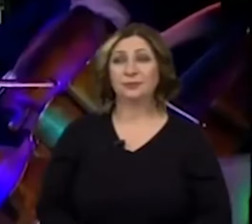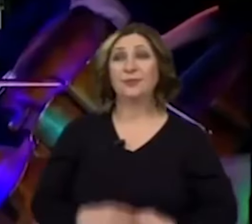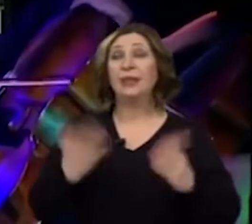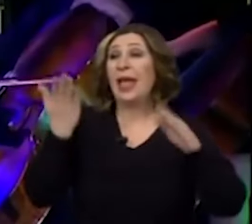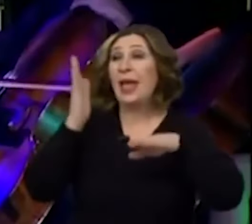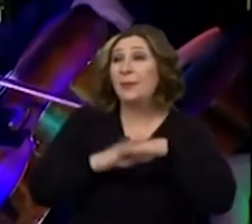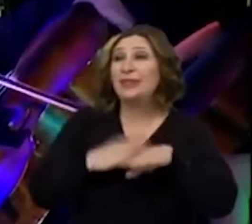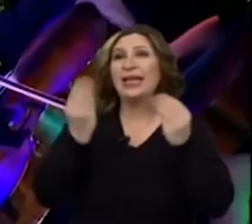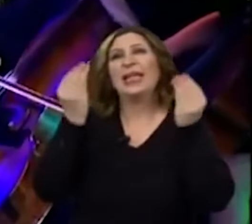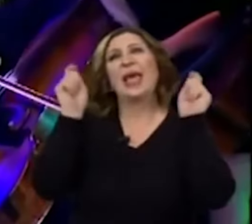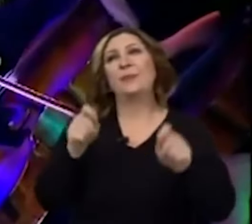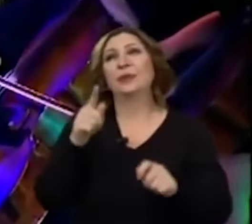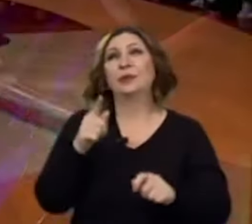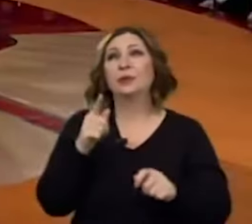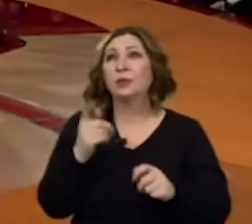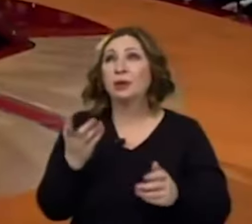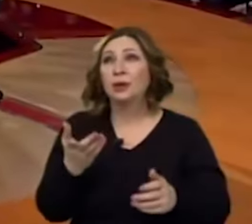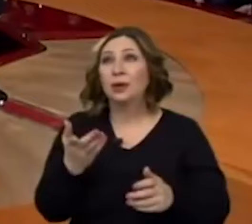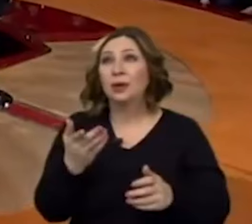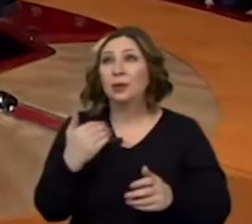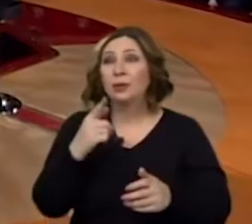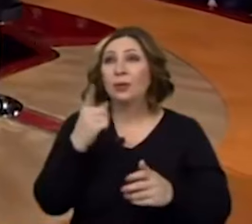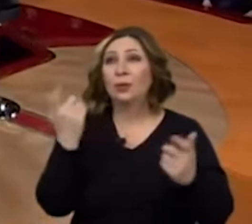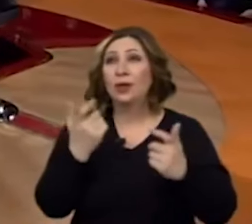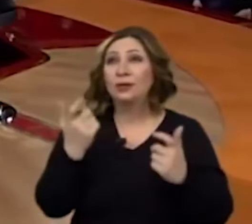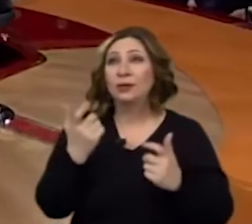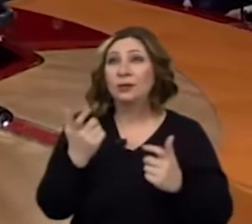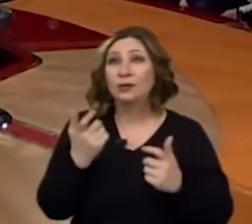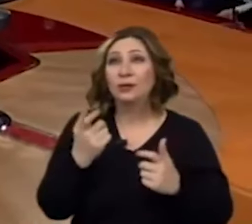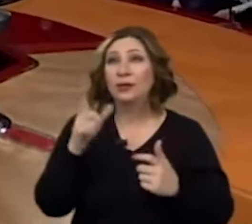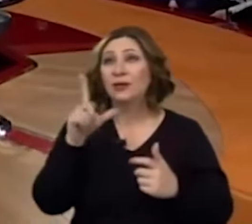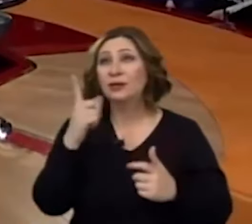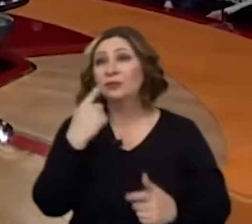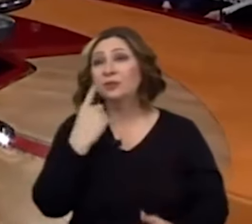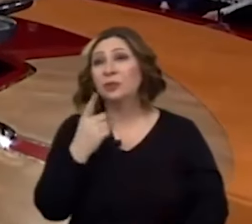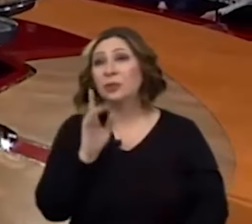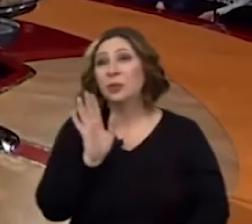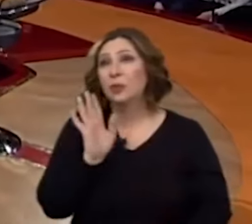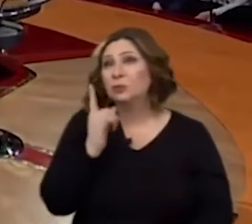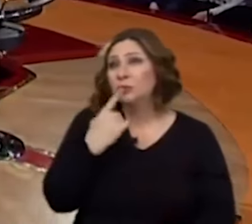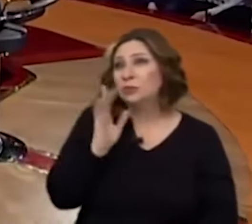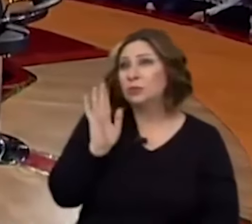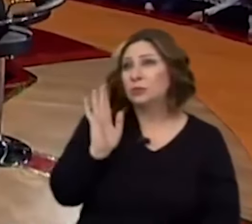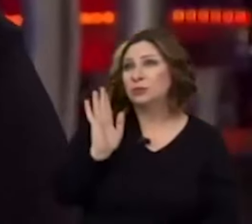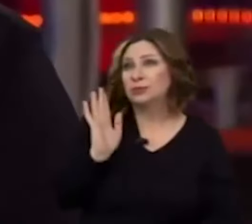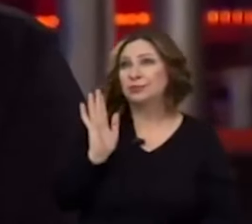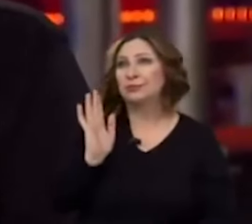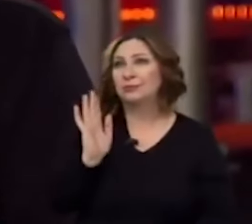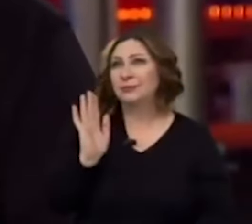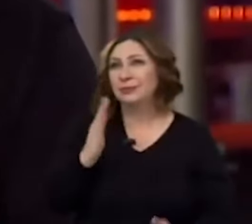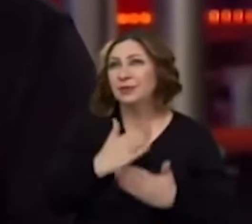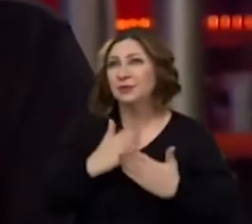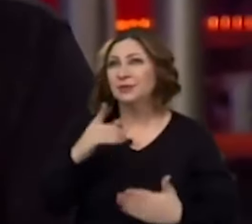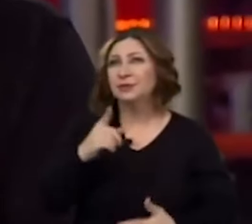Ne yaptıysan iyi ki yaptın. Bu ne ya? Ben bunu nerede bu? Levent söyle, bir şey söylüyorsun. Yok, yok bir şey yok.